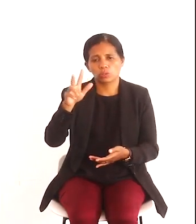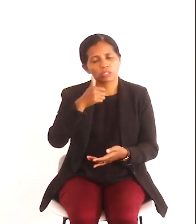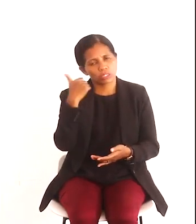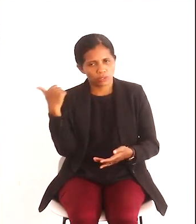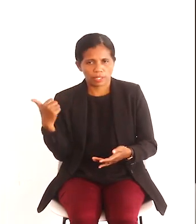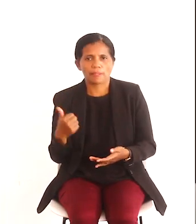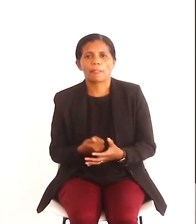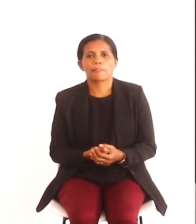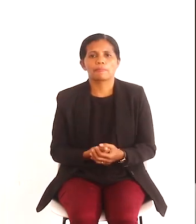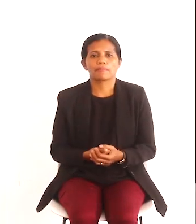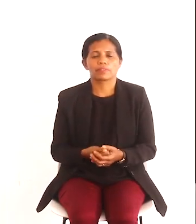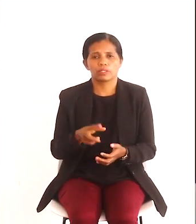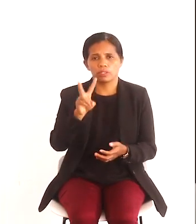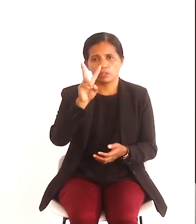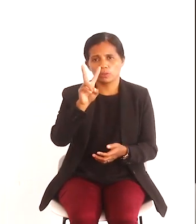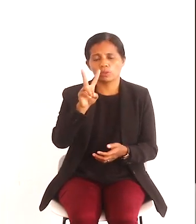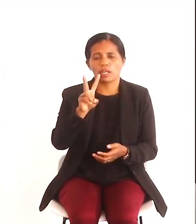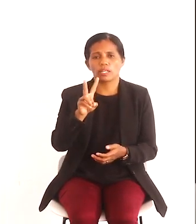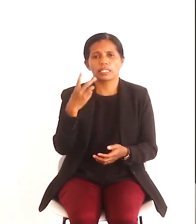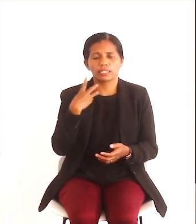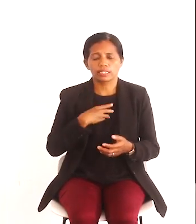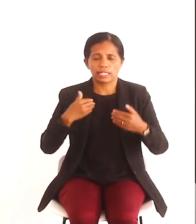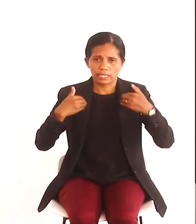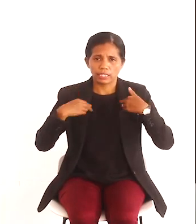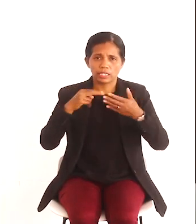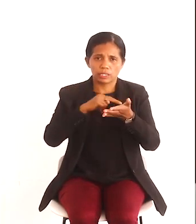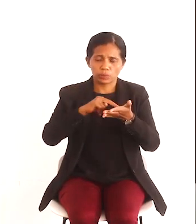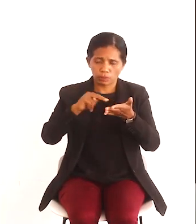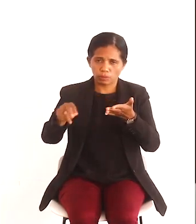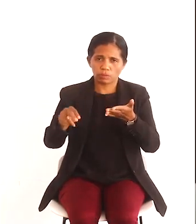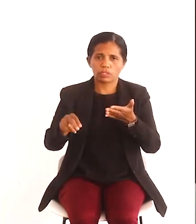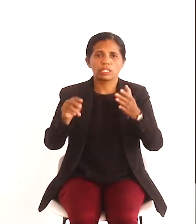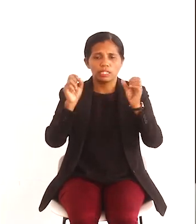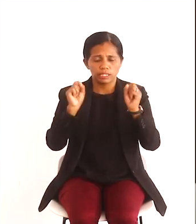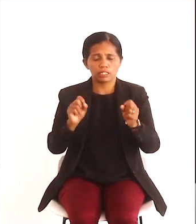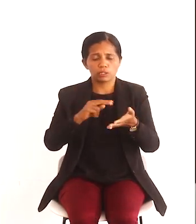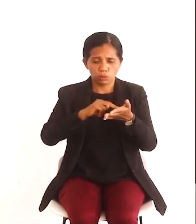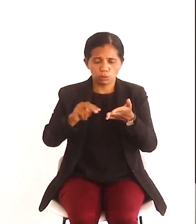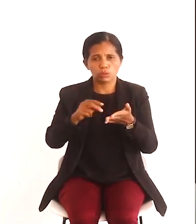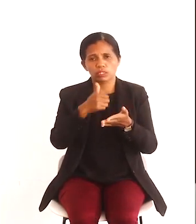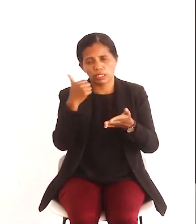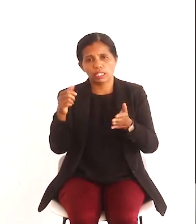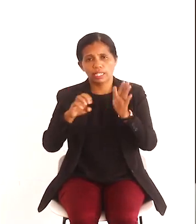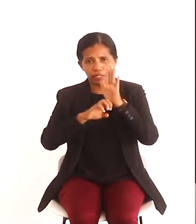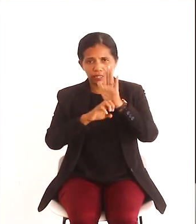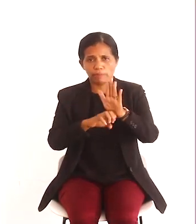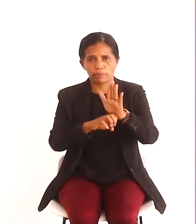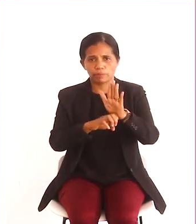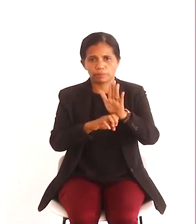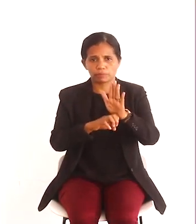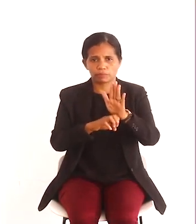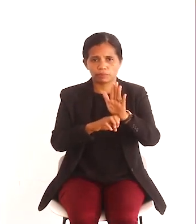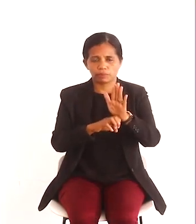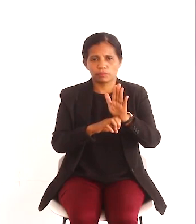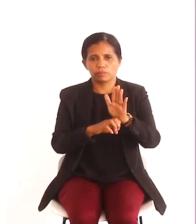selutan. Rua, ita iha número sira nebe sai parte ida husi número sira. Exemplo, metade dei. Sira